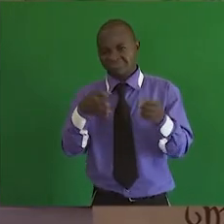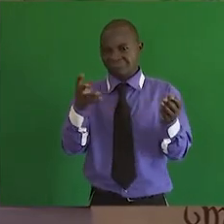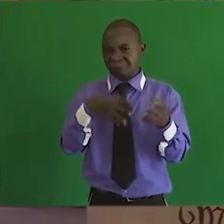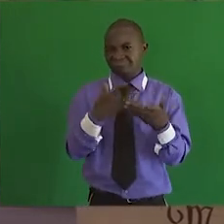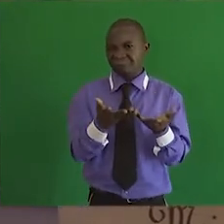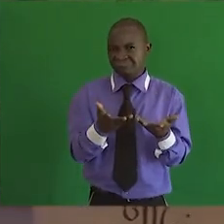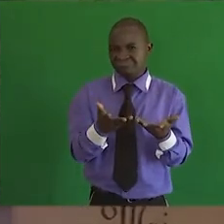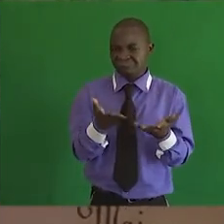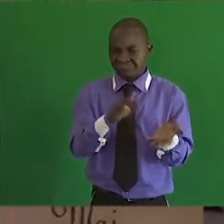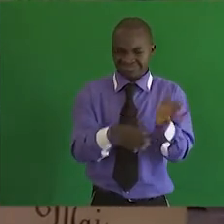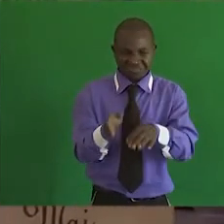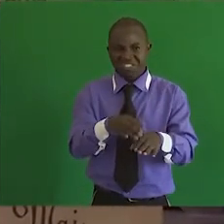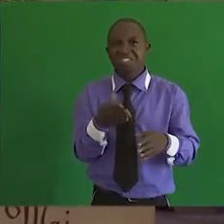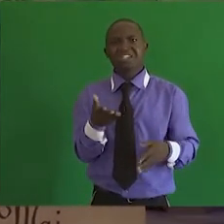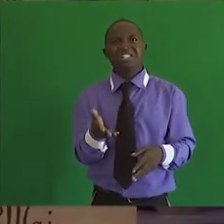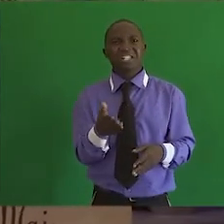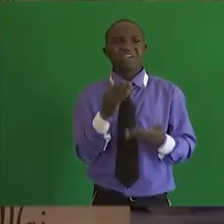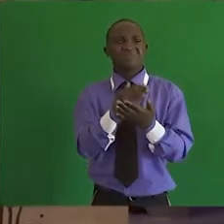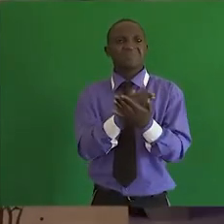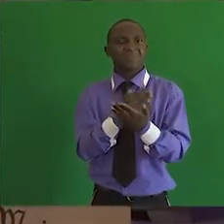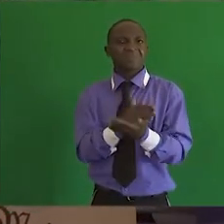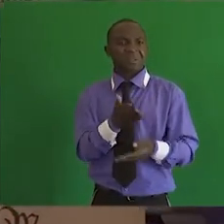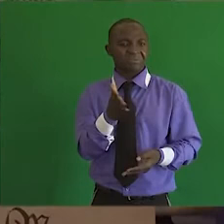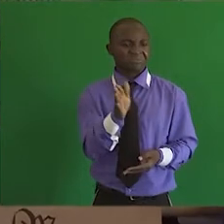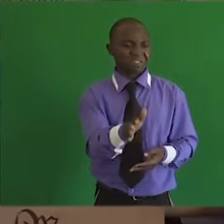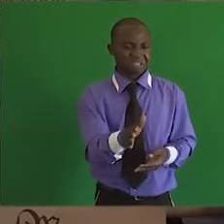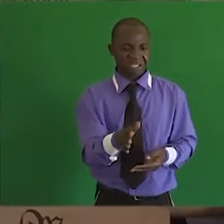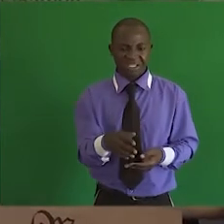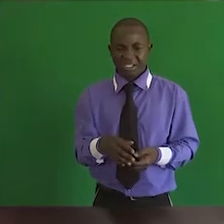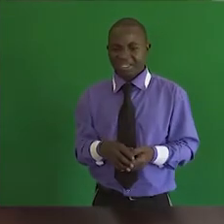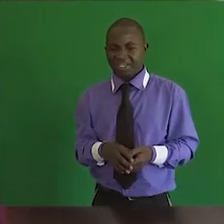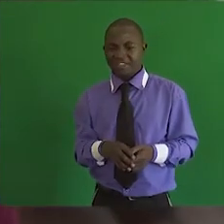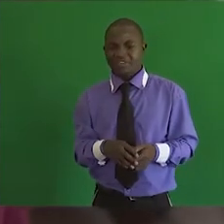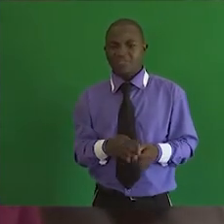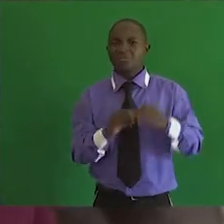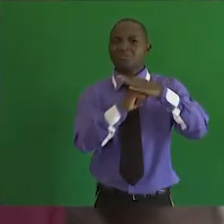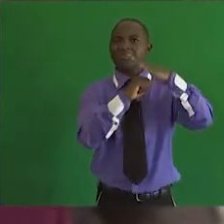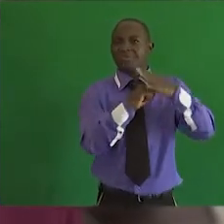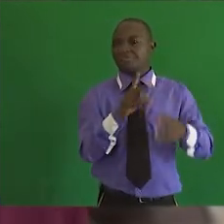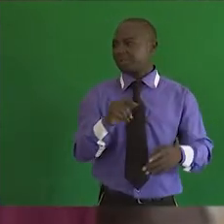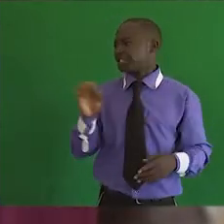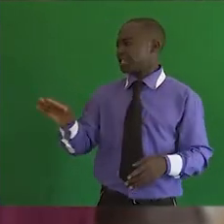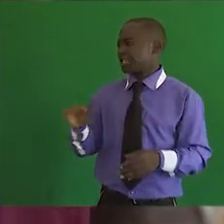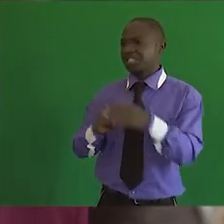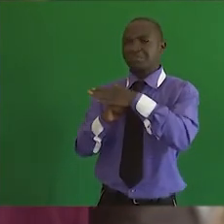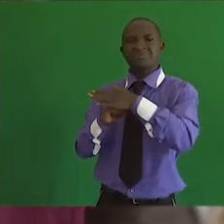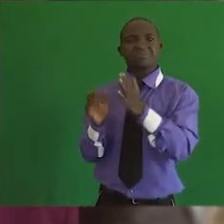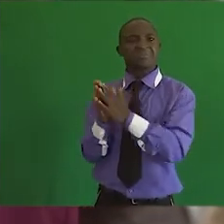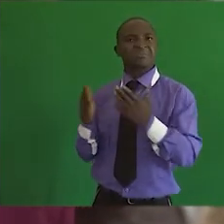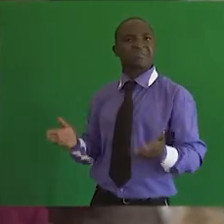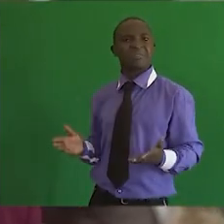tinongozviitawo. Tinogashira kana zvakanaka. Ndoya kwauri muroora. Ndingade kudanana nemurume wangu